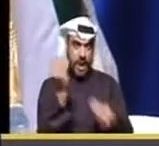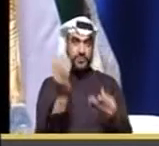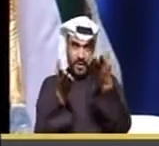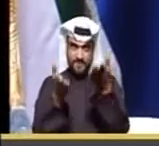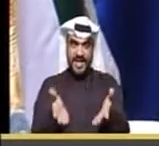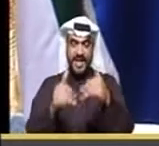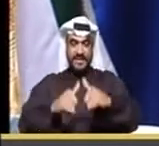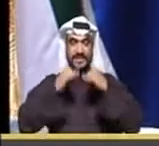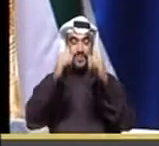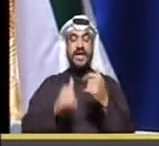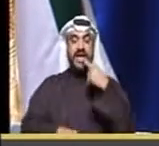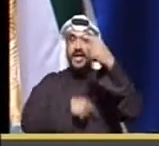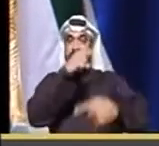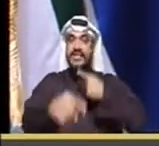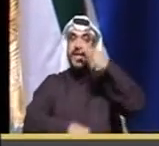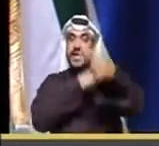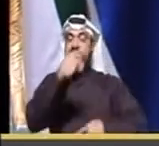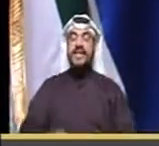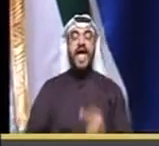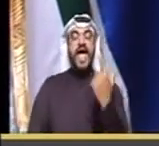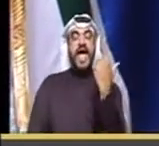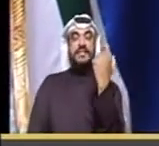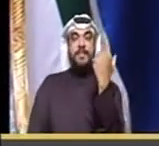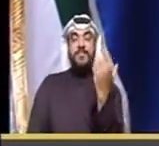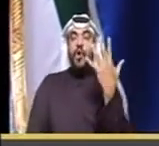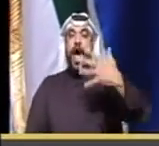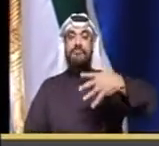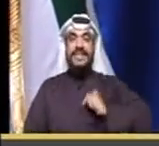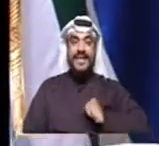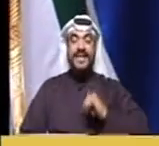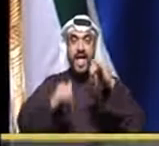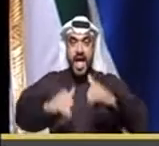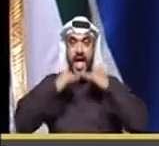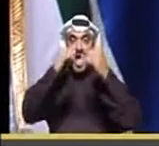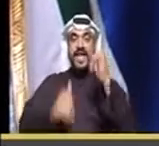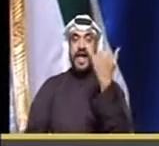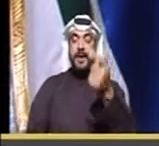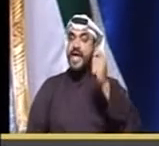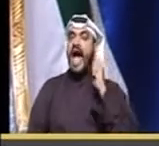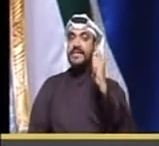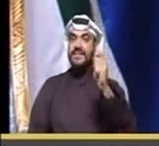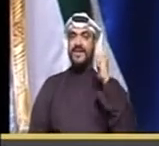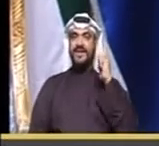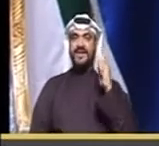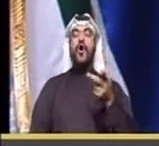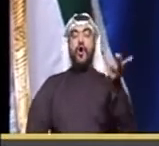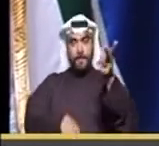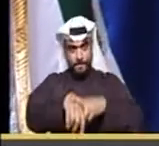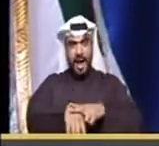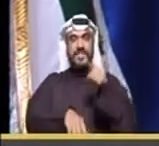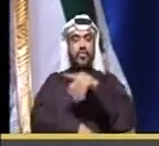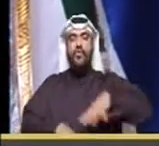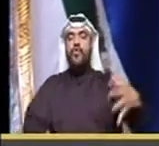رأس سنويا قاعد ننتجها في دولة الكويت، كلها خيل عربية أصيلة، وعندنا تقريبا 1500